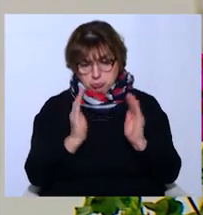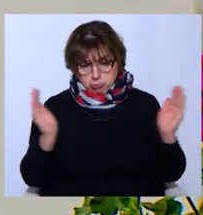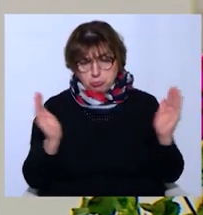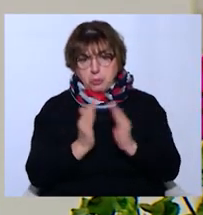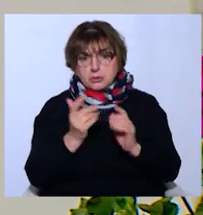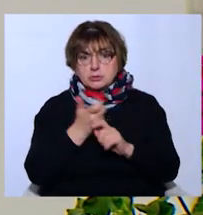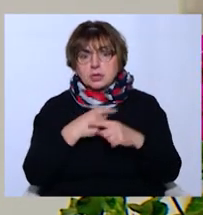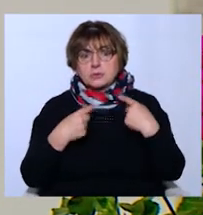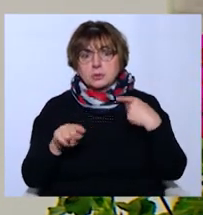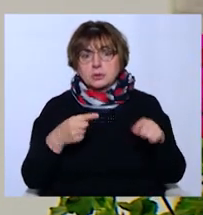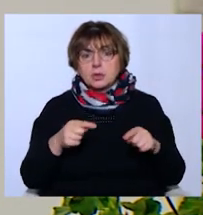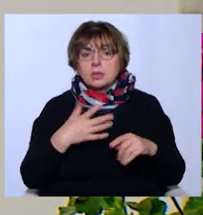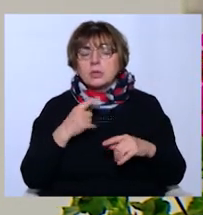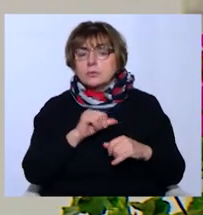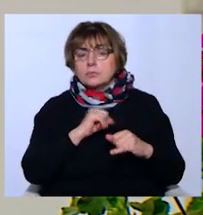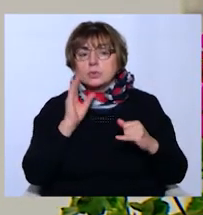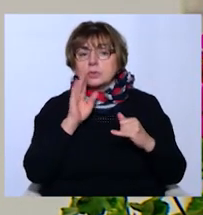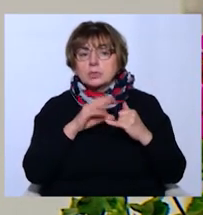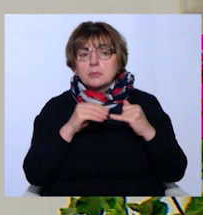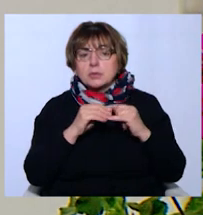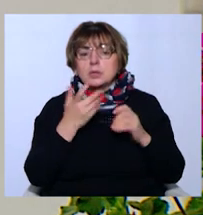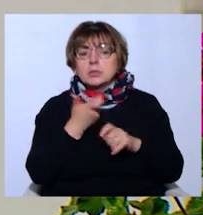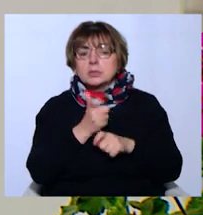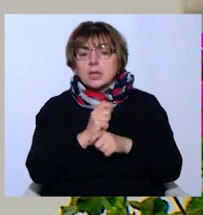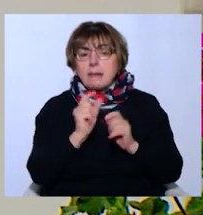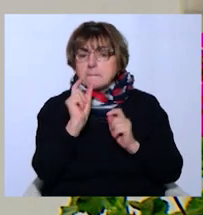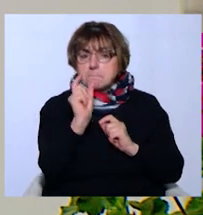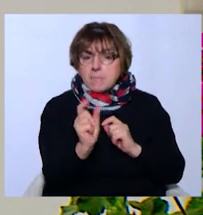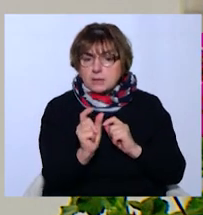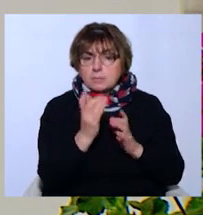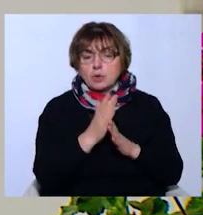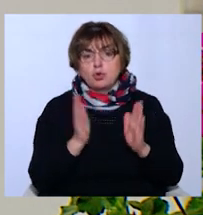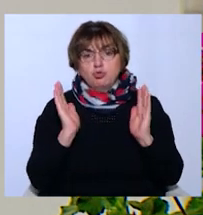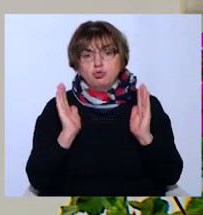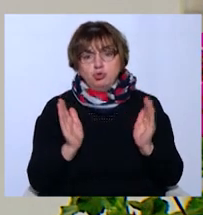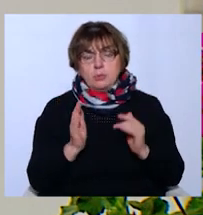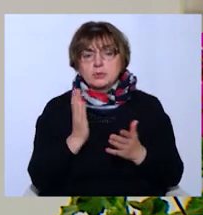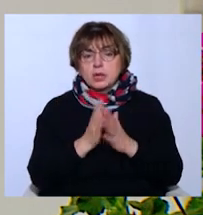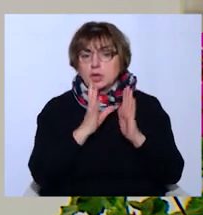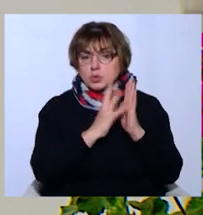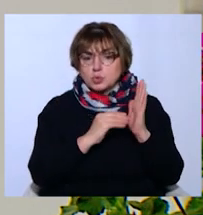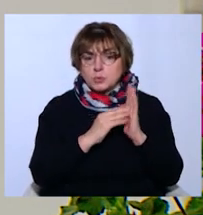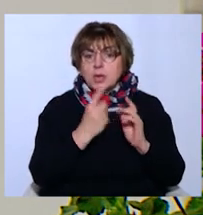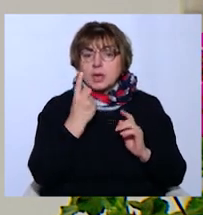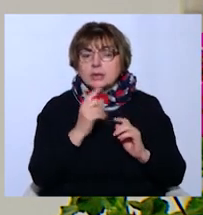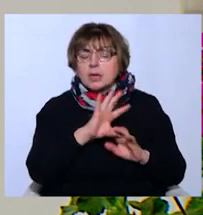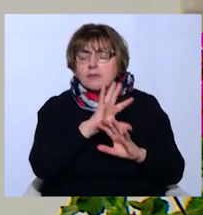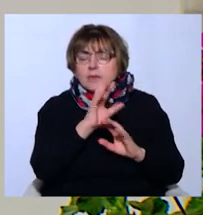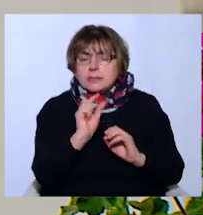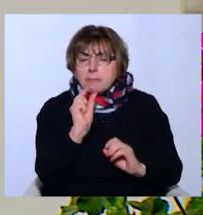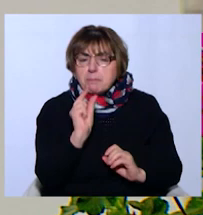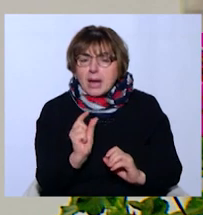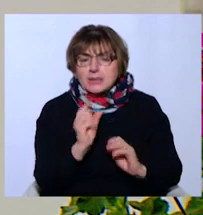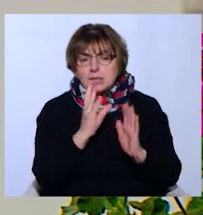ერთმანეთისაგან. დედამიწაზე გვხვდება ძალიან პატარა ძუძუმწოვრებიც და დიდი ზომის ძუძუმწოვრებიც. ერთ-ერთი ყველაზე პატარა